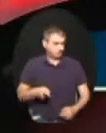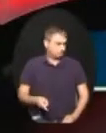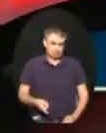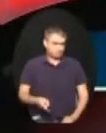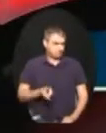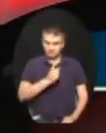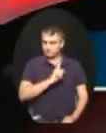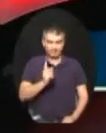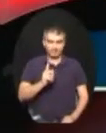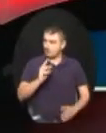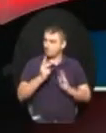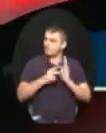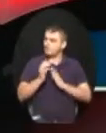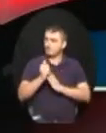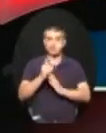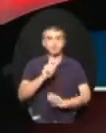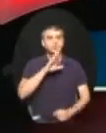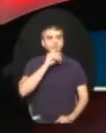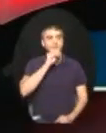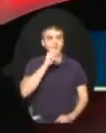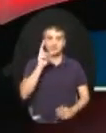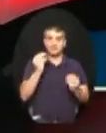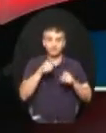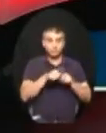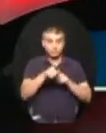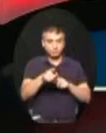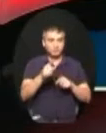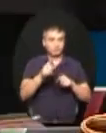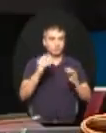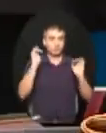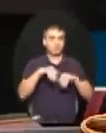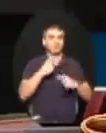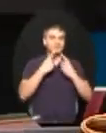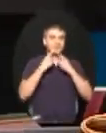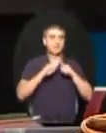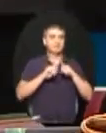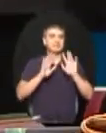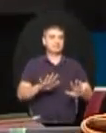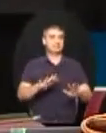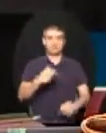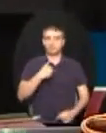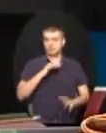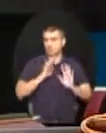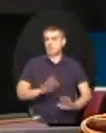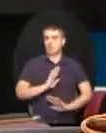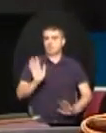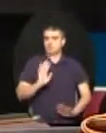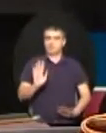אני חושבת להיות פרמטר מנחה. לא, מי שמדבר במונחים כאלה, הוא נופל לתוך שיח גזעני שאני